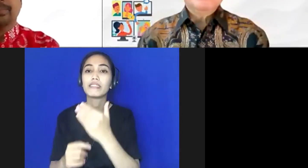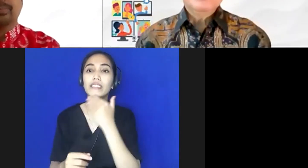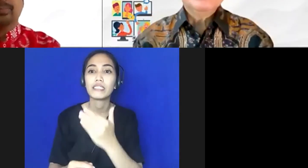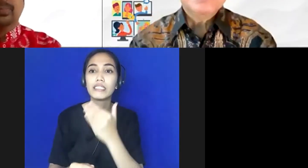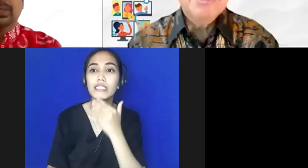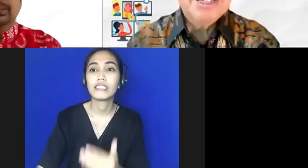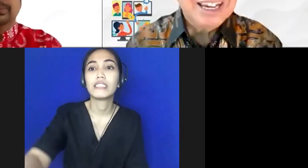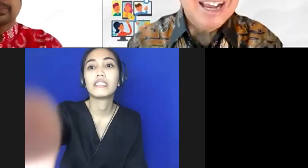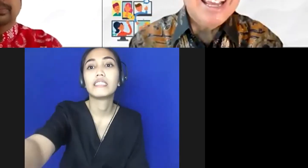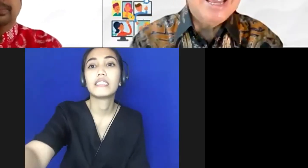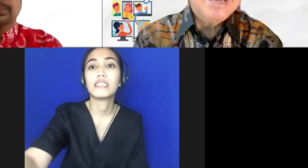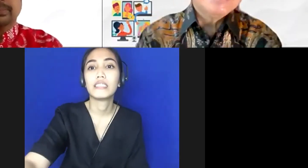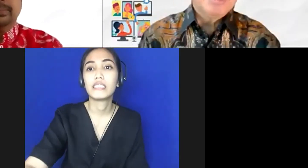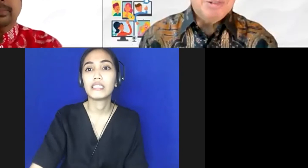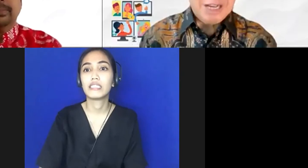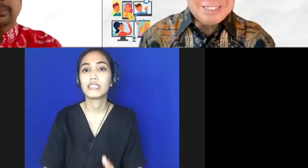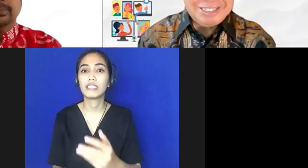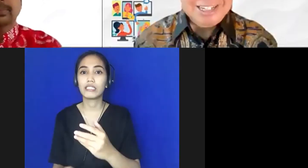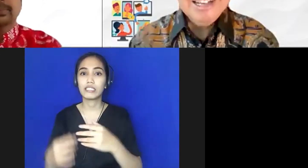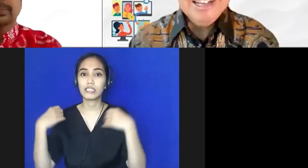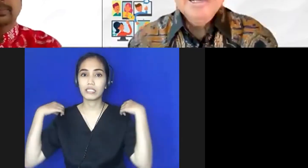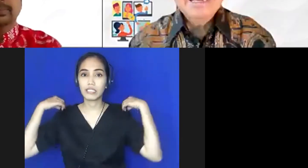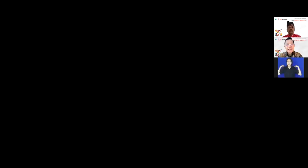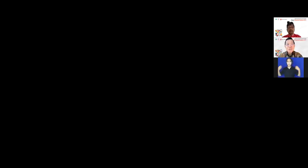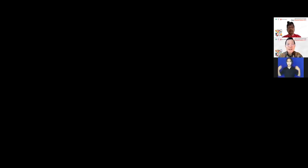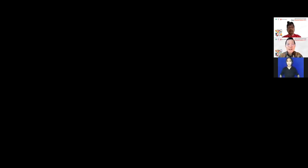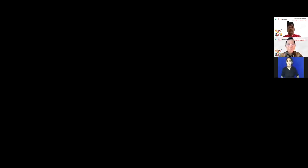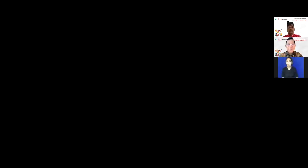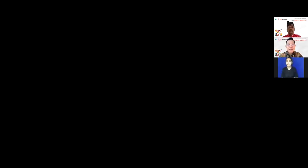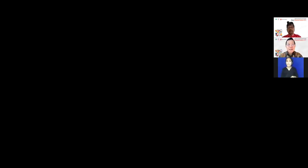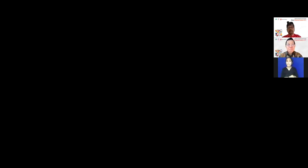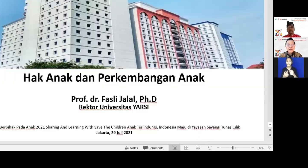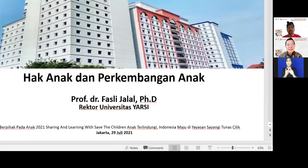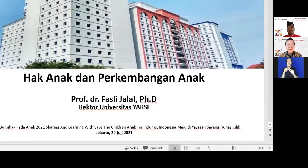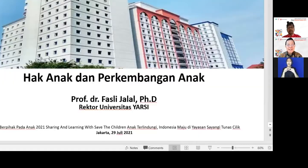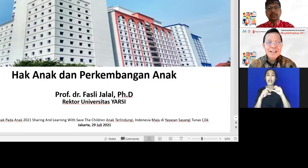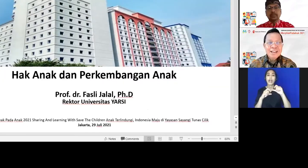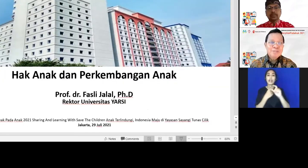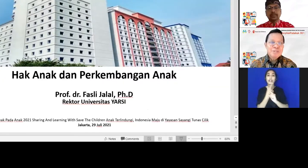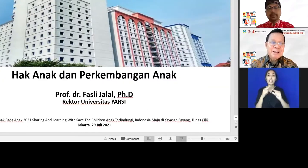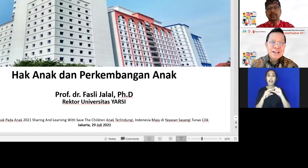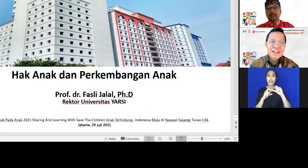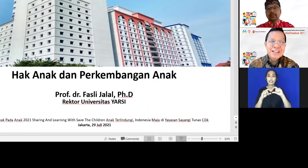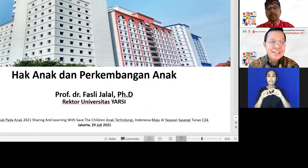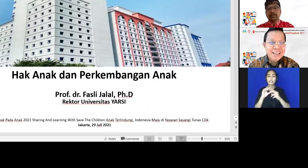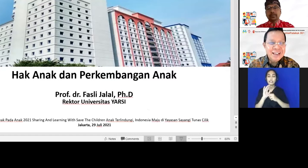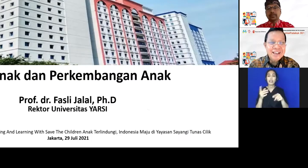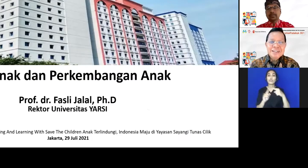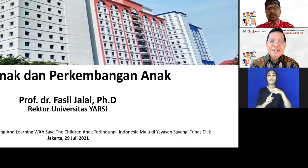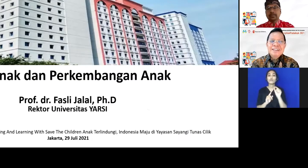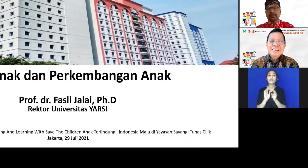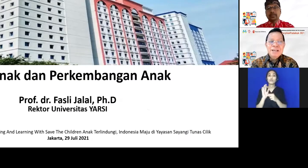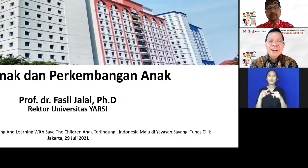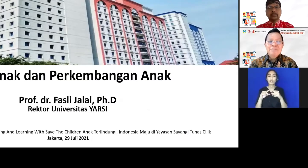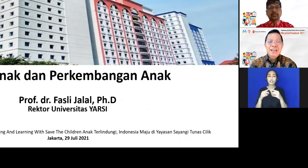kepada Save the Children Indonesia, dan juga kepada para hadirin-hadirat, terutama rekan-rekan saya